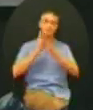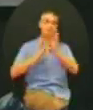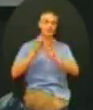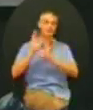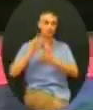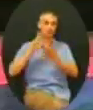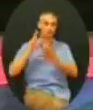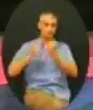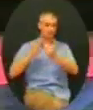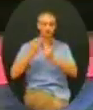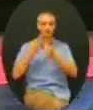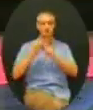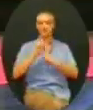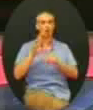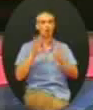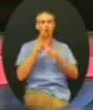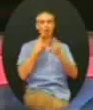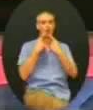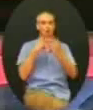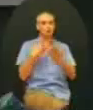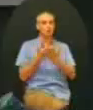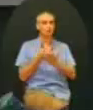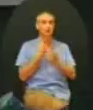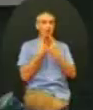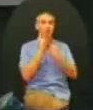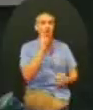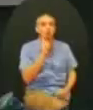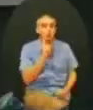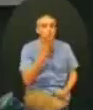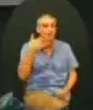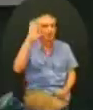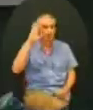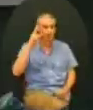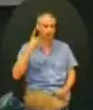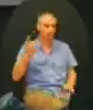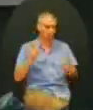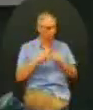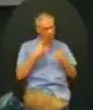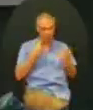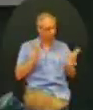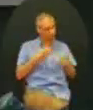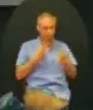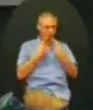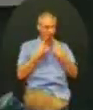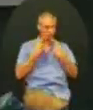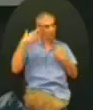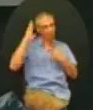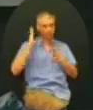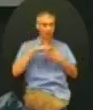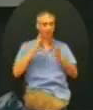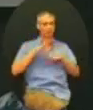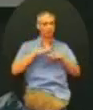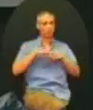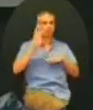כדי שוועידת מרץ לא תורשה לדון בהצעה. לדון ולהצביע. כאילו שהיית אומרת, אי אפשר לדון ולהצביע על